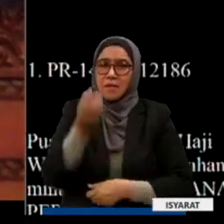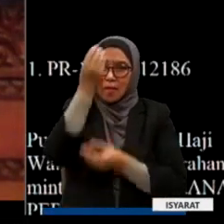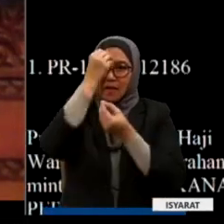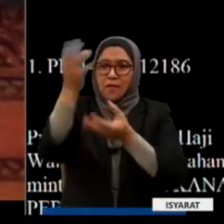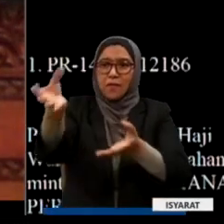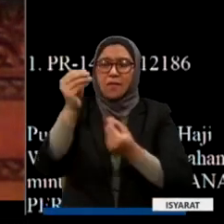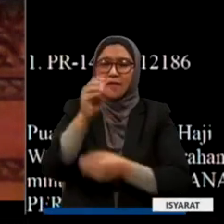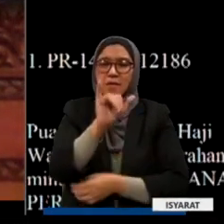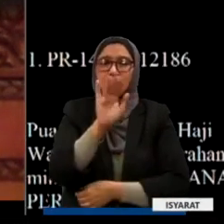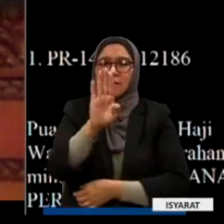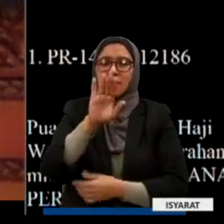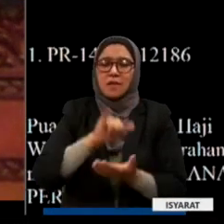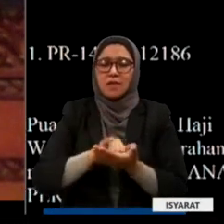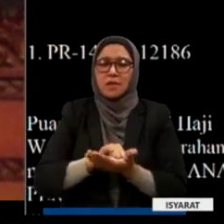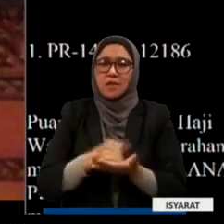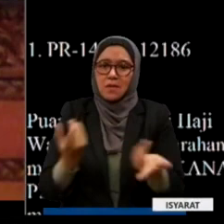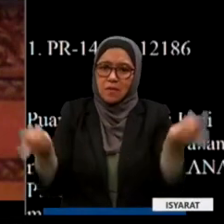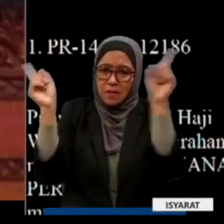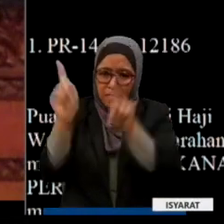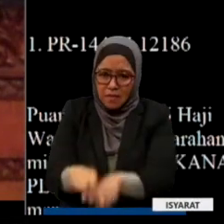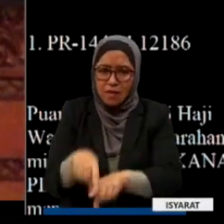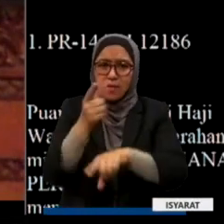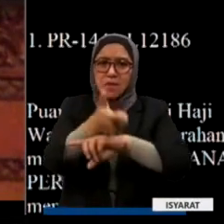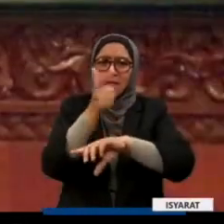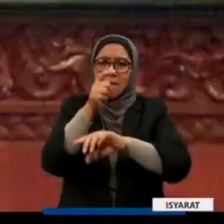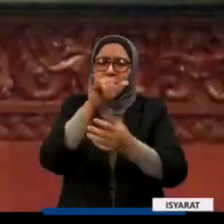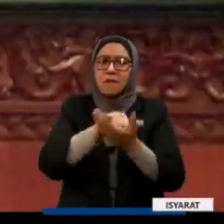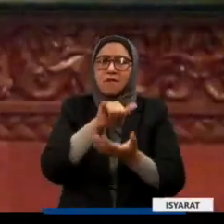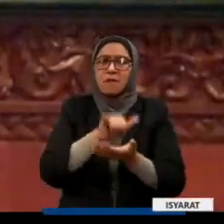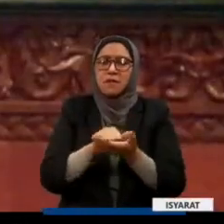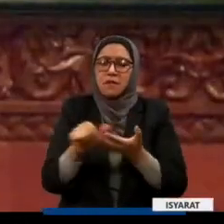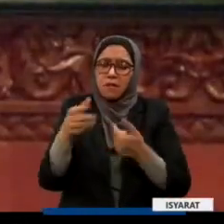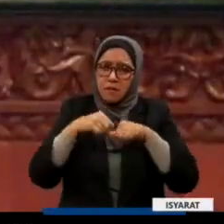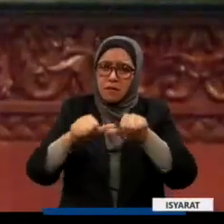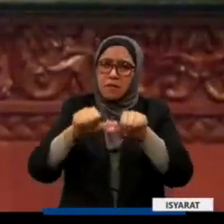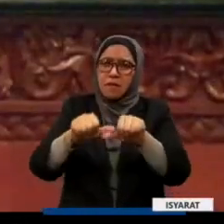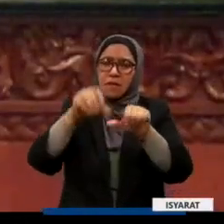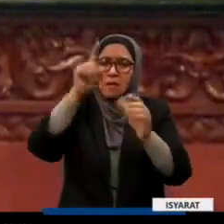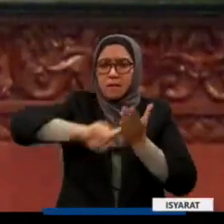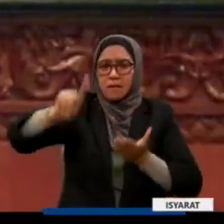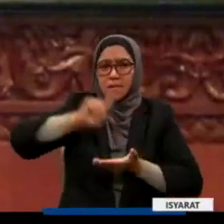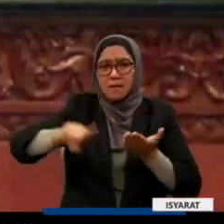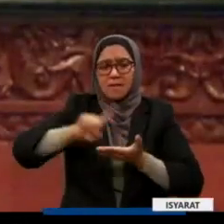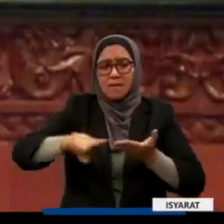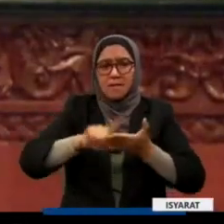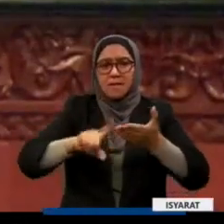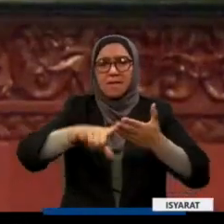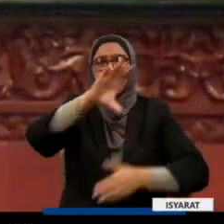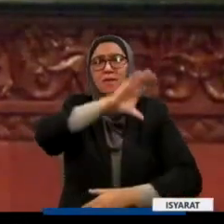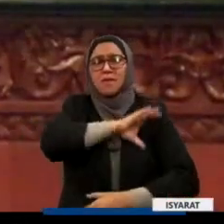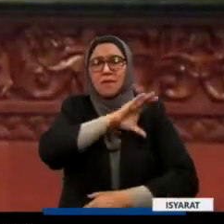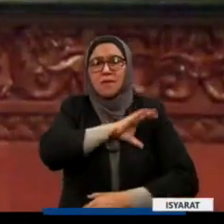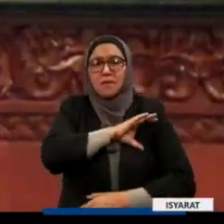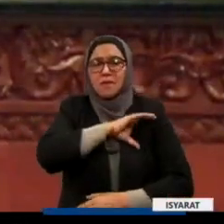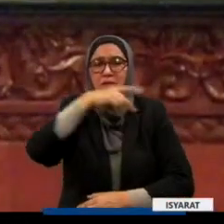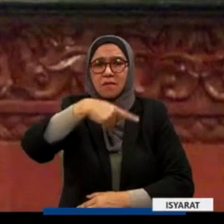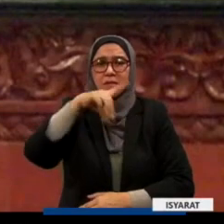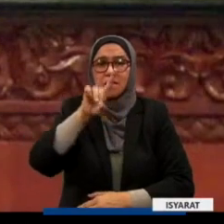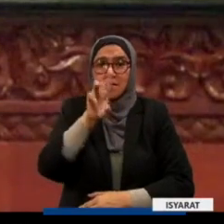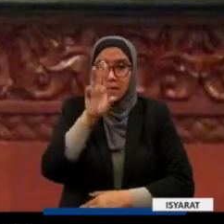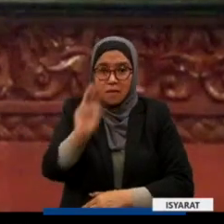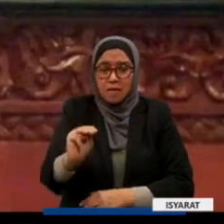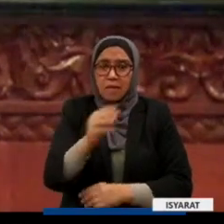berformat Inside tembakau yang disebutkan tadi masih dalam siasatan polis diraja Malaysia bagi mengenal